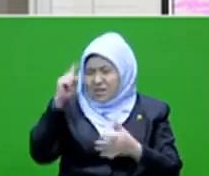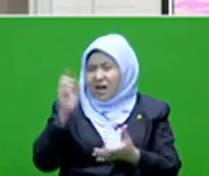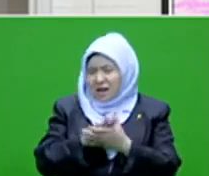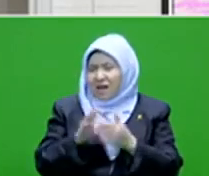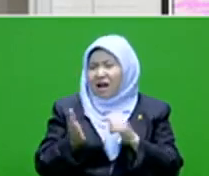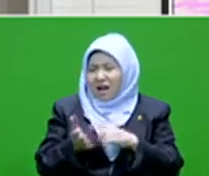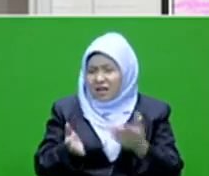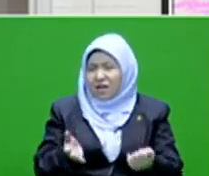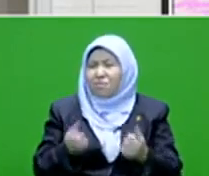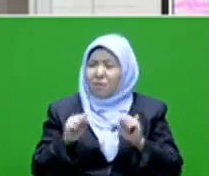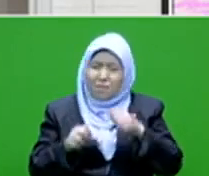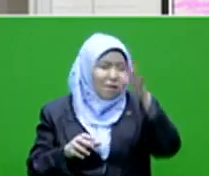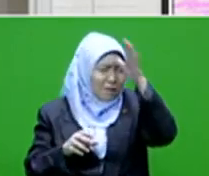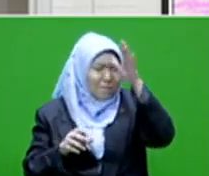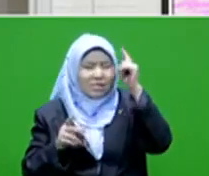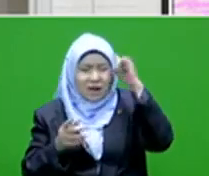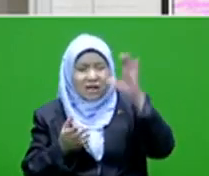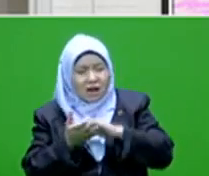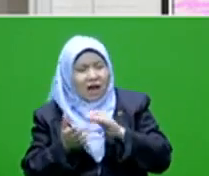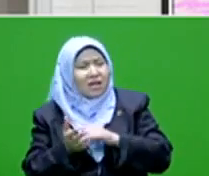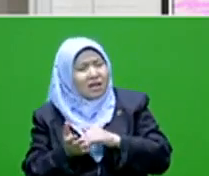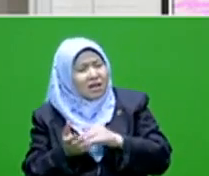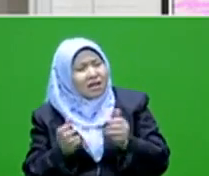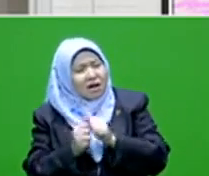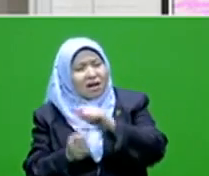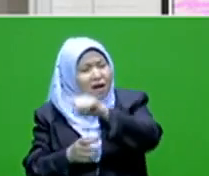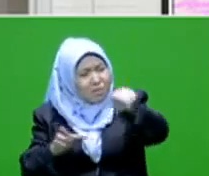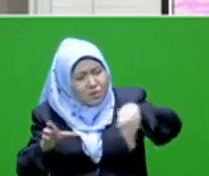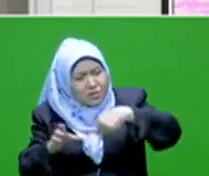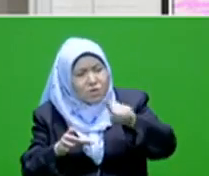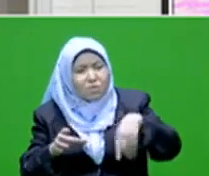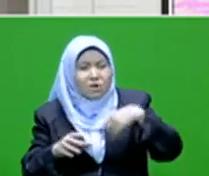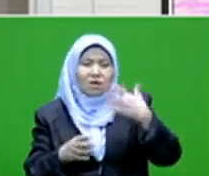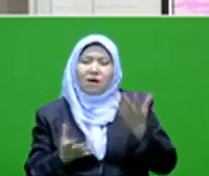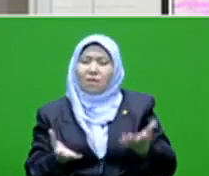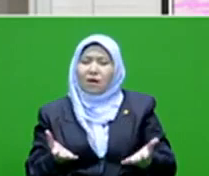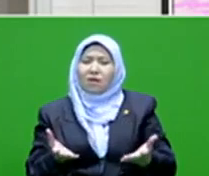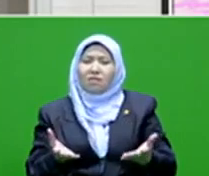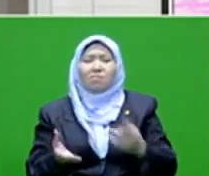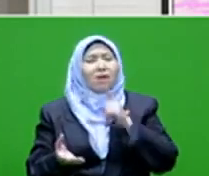Bolehkah abah percaya pada kamu padahal kamu sebenarnya telah